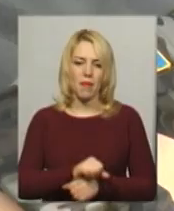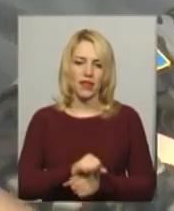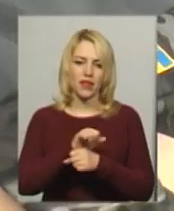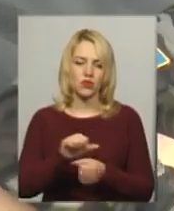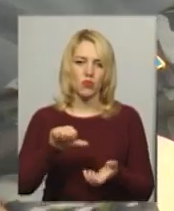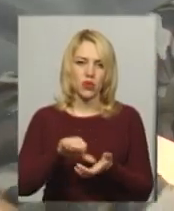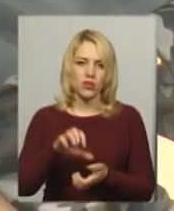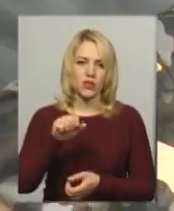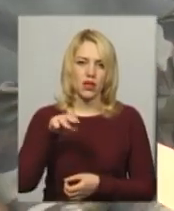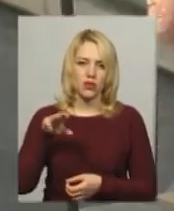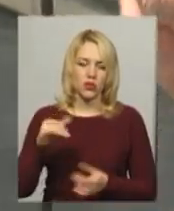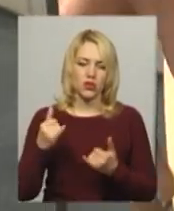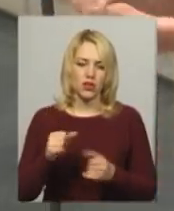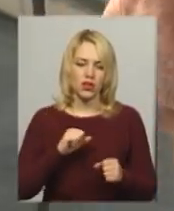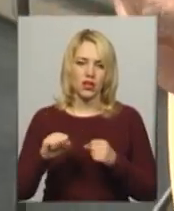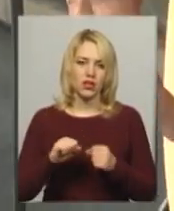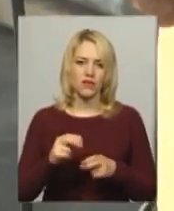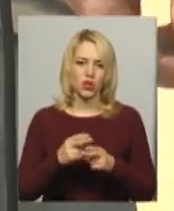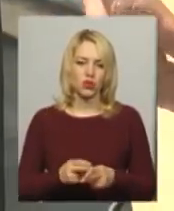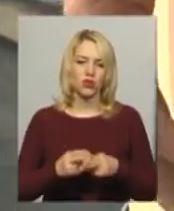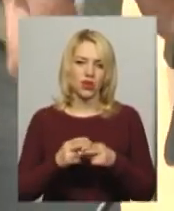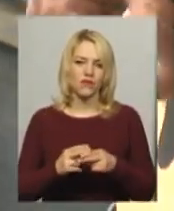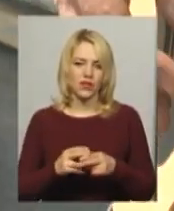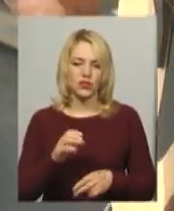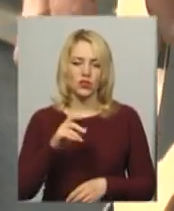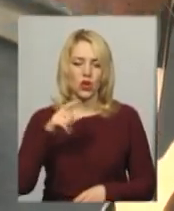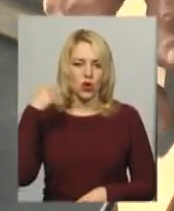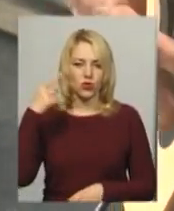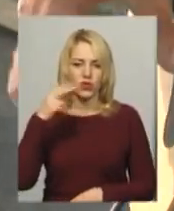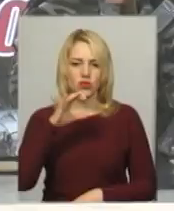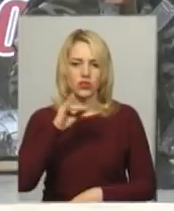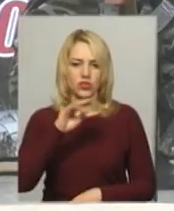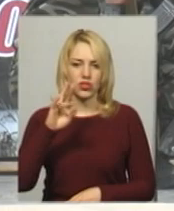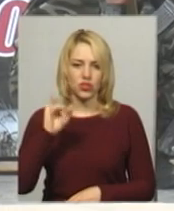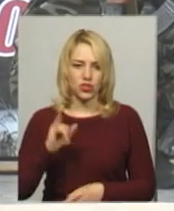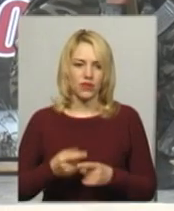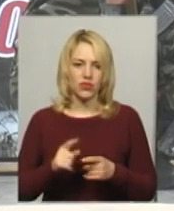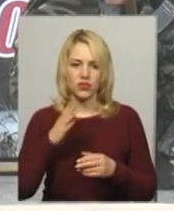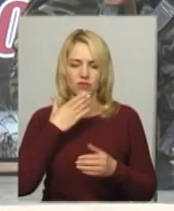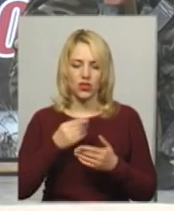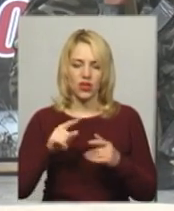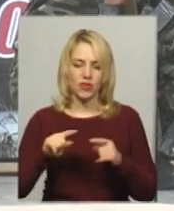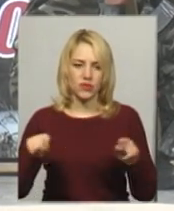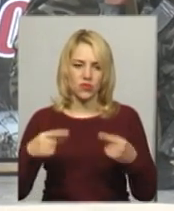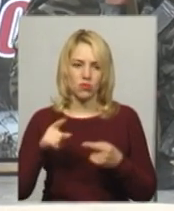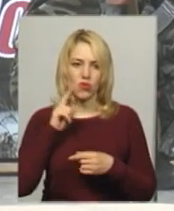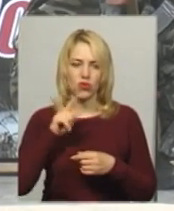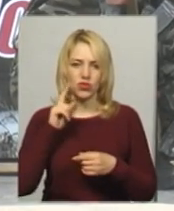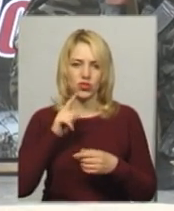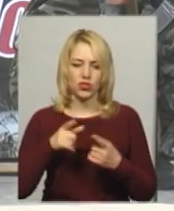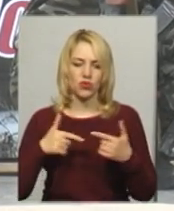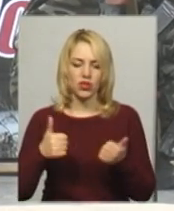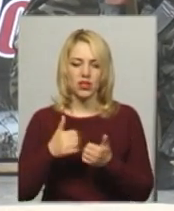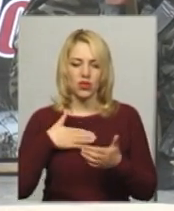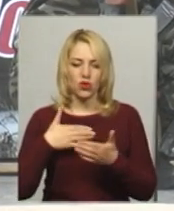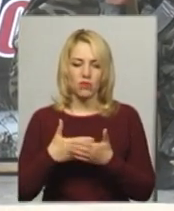а нині керівник Ярмолинецької Донаєвецької Січі Федір Пронак. Він з власної ініціативи створив молодіжні організації та на громадських засадах